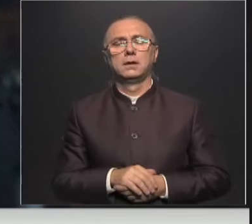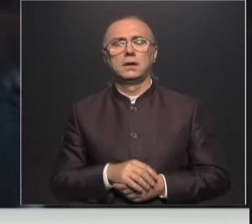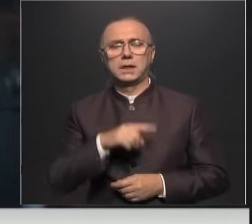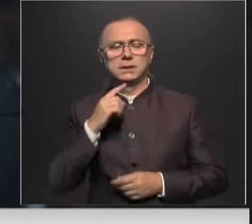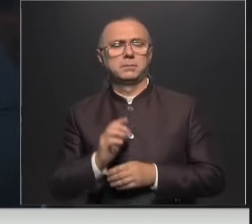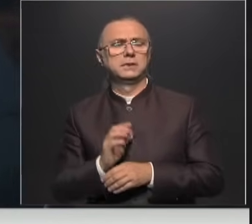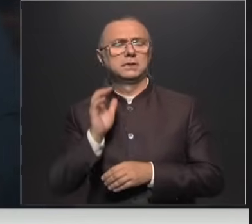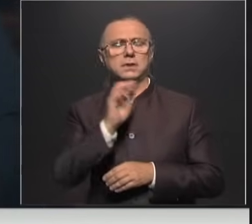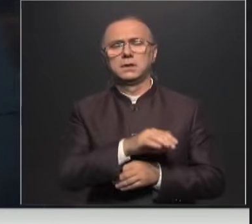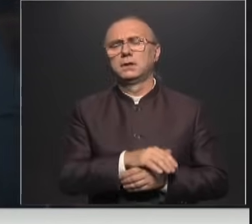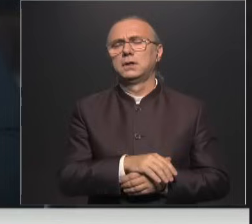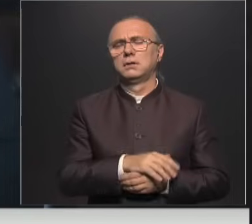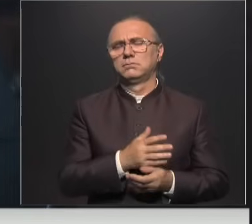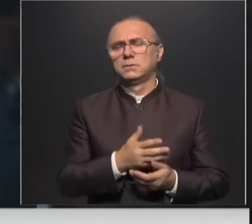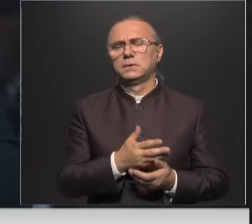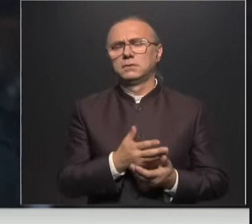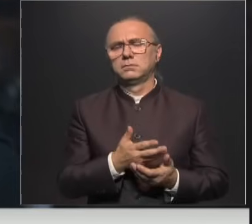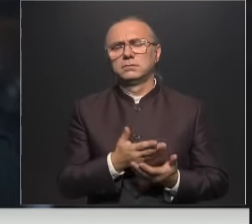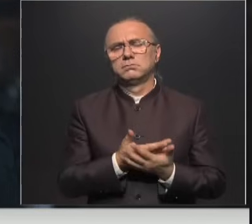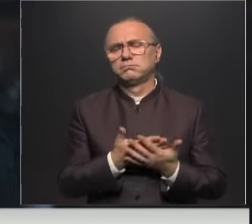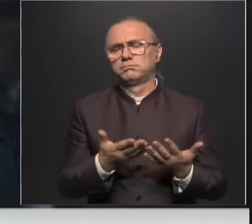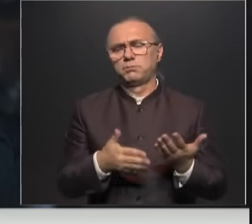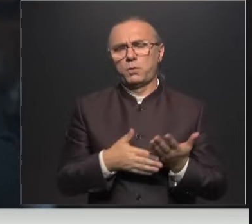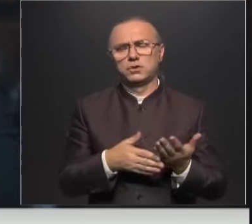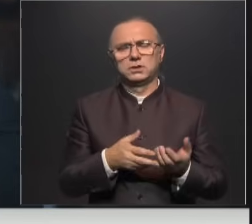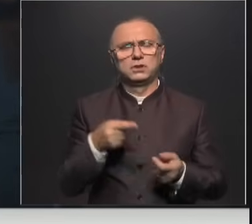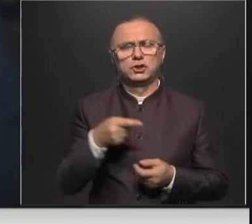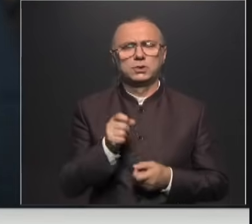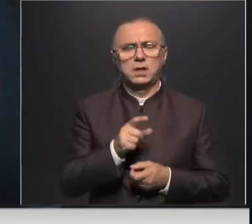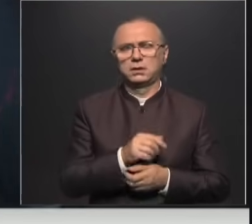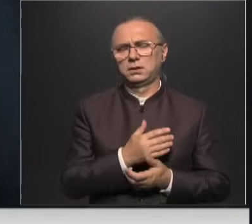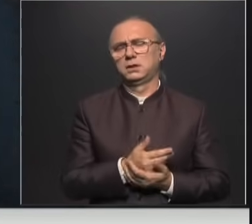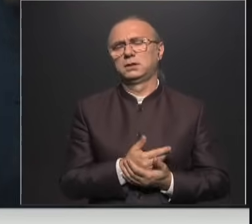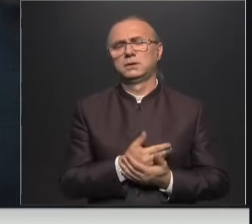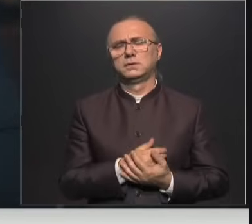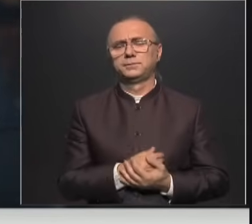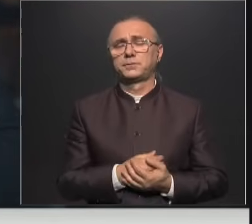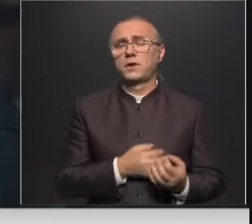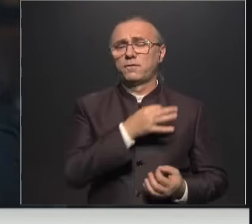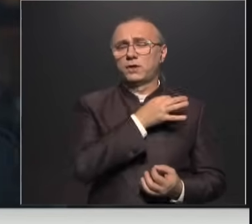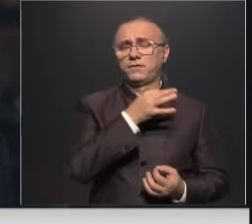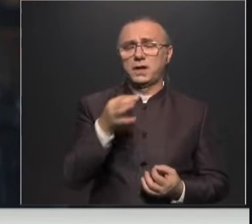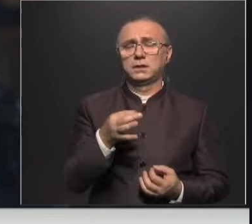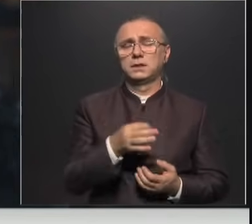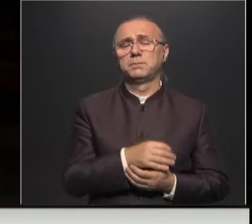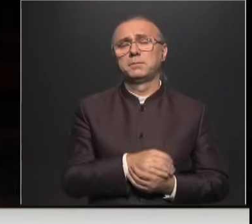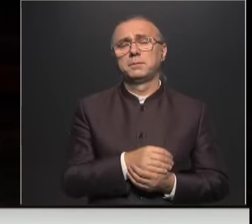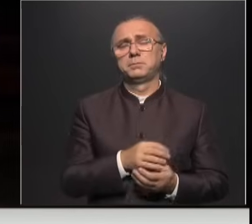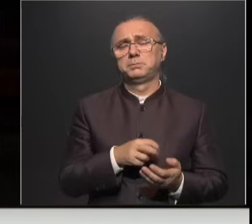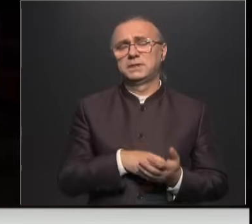на 1000 золотых, а также спрашивал его молитв о царской семье. В ответном письме русскому